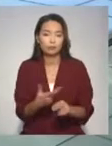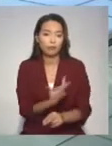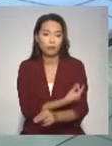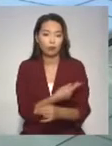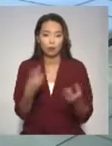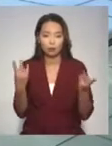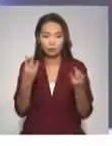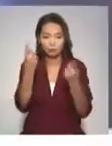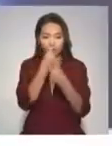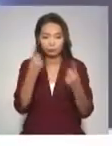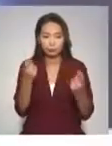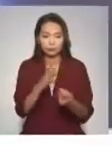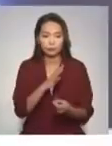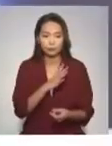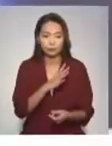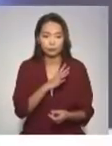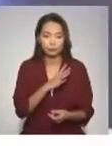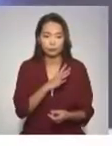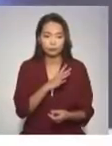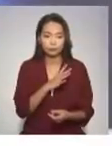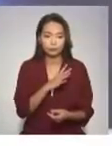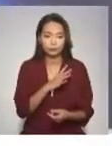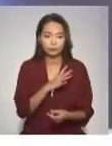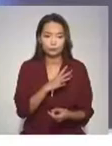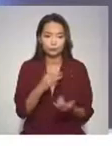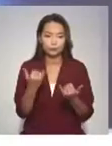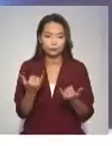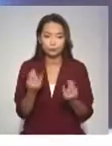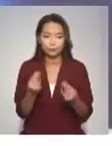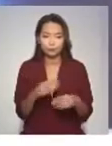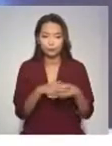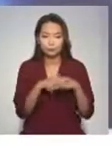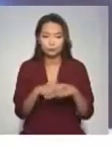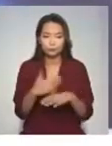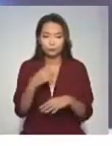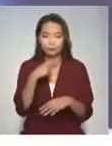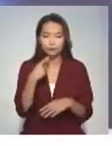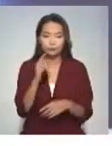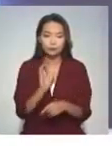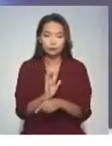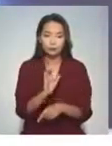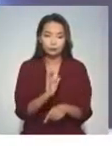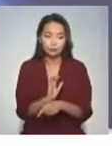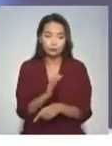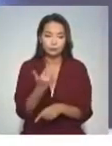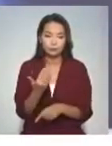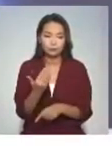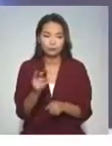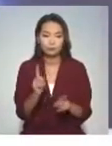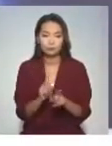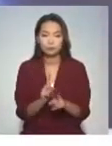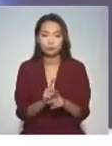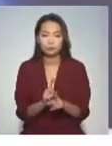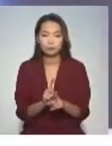екенін ескертеді. Ағымды жылы бюджет қаражатына Ресейде шығарылған Гриппол плюс вакцинасын